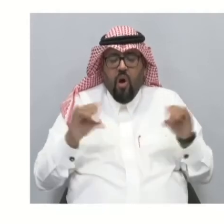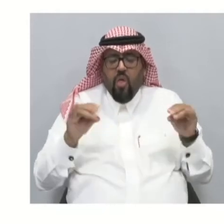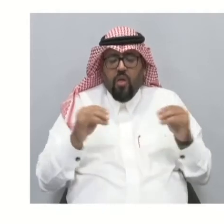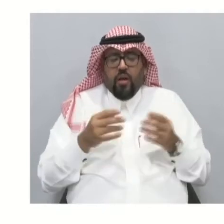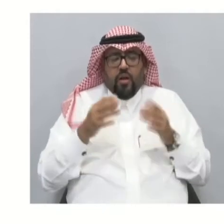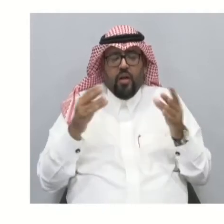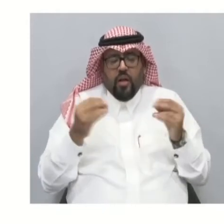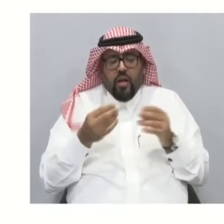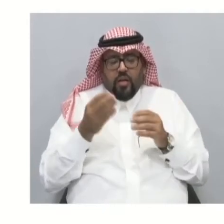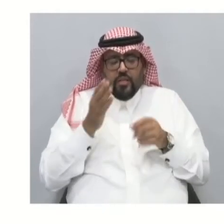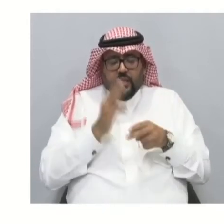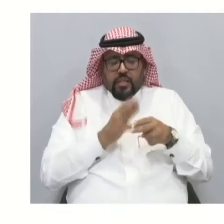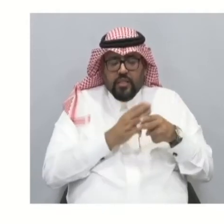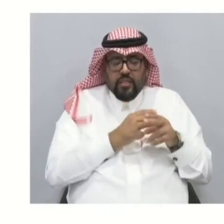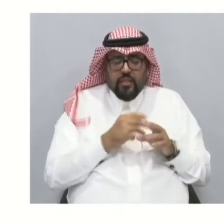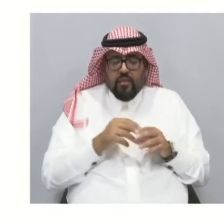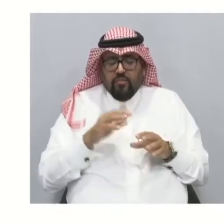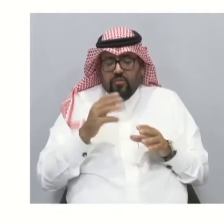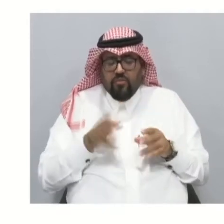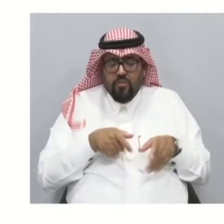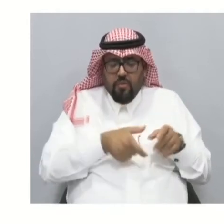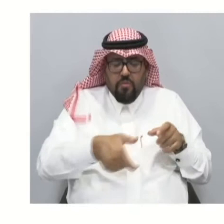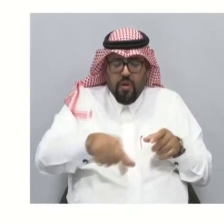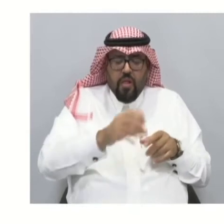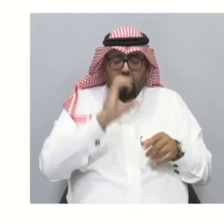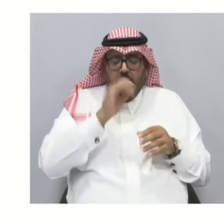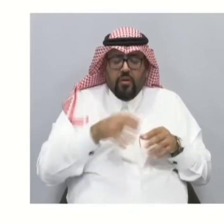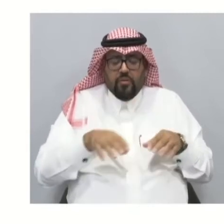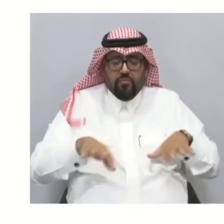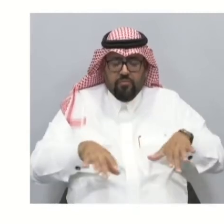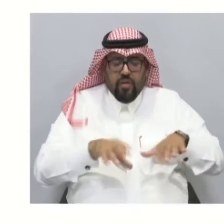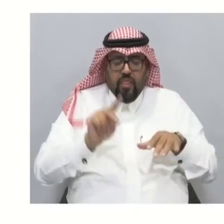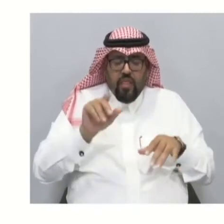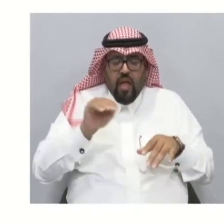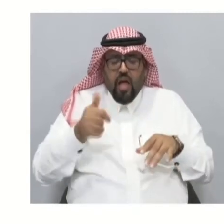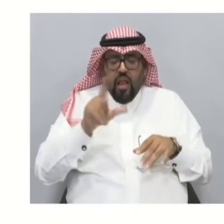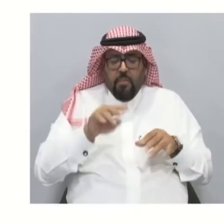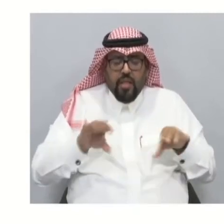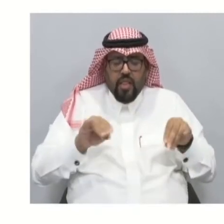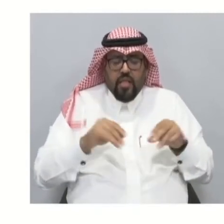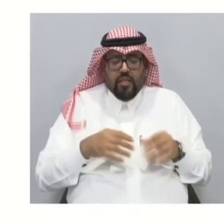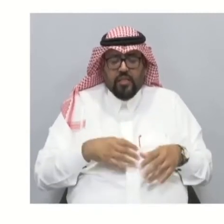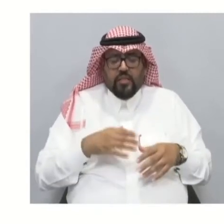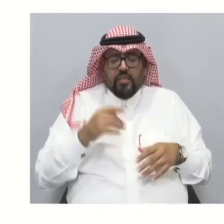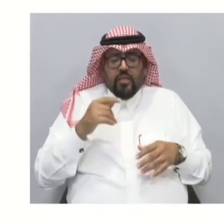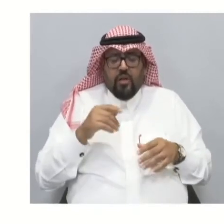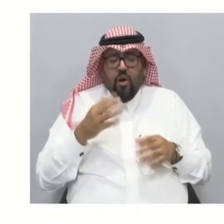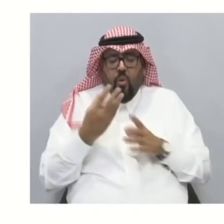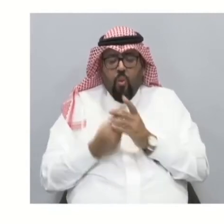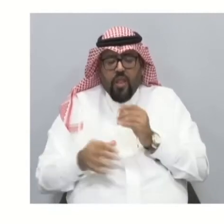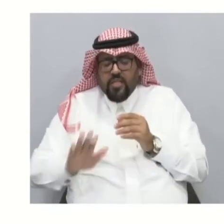ازدهار الطحالب والأعشاب الضارة في الممرات المائية فتغلقها، كما يؤدي إلى إصابة الأطفال بمرض زرقة